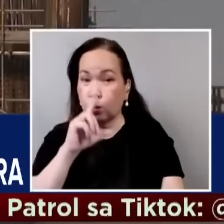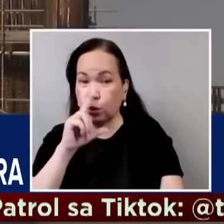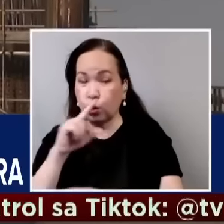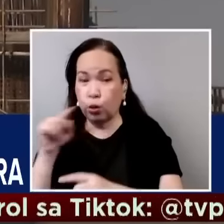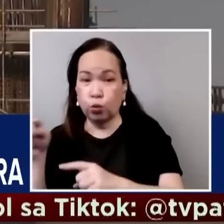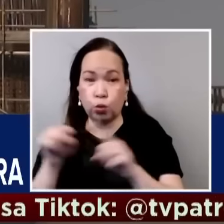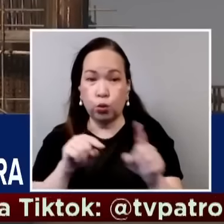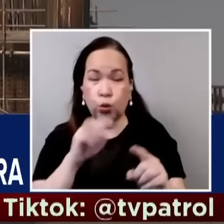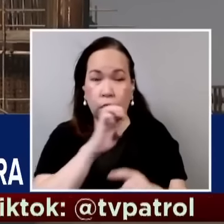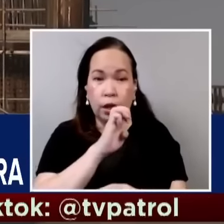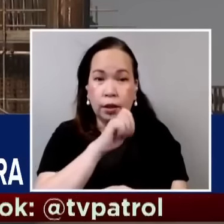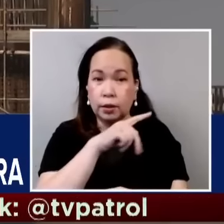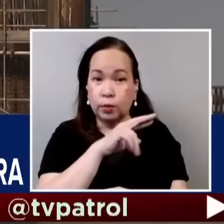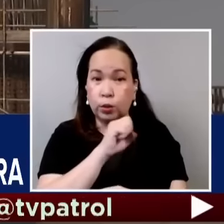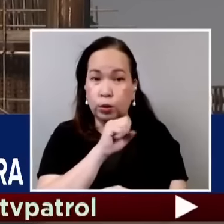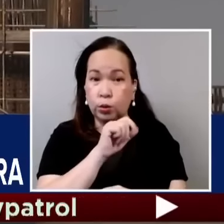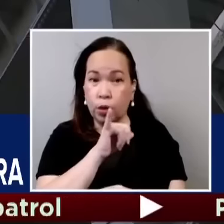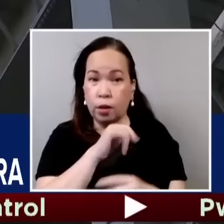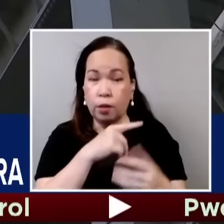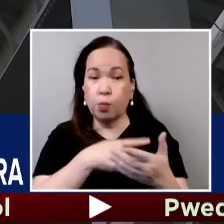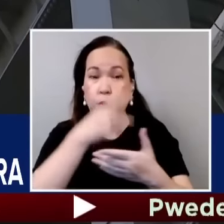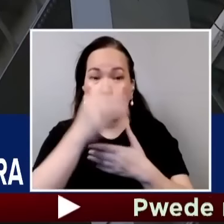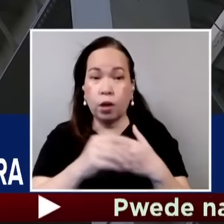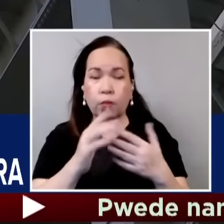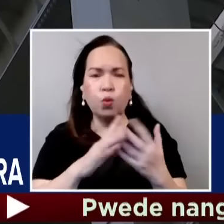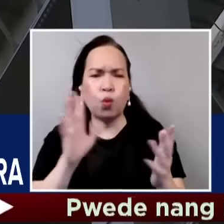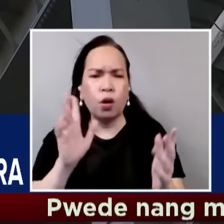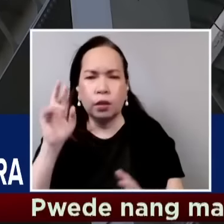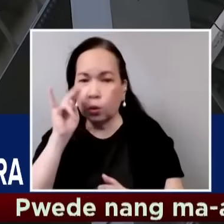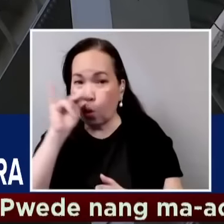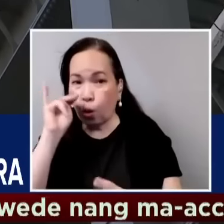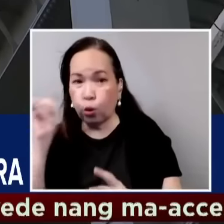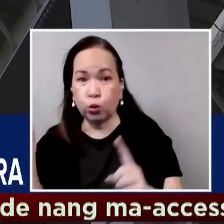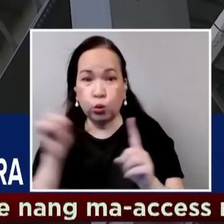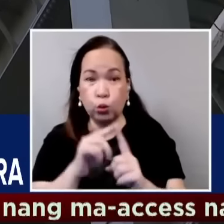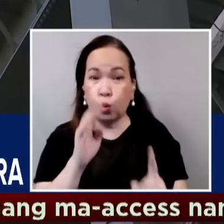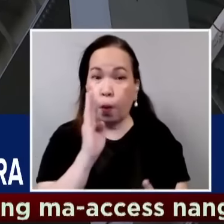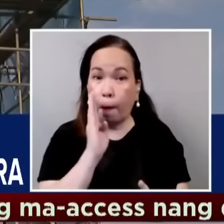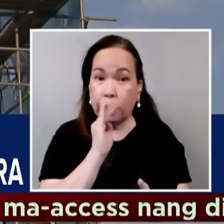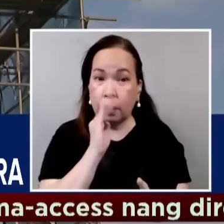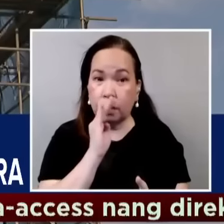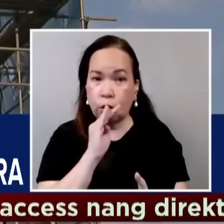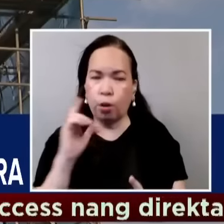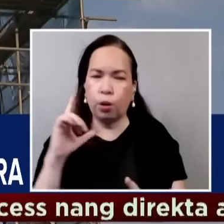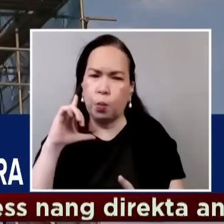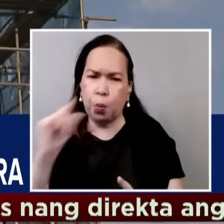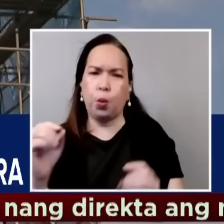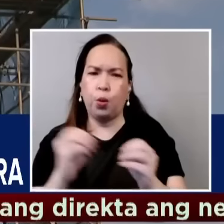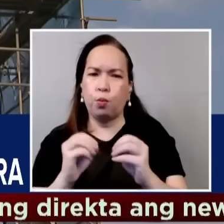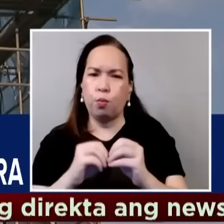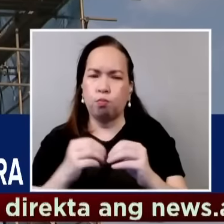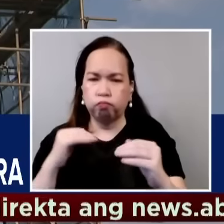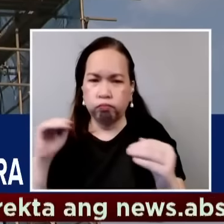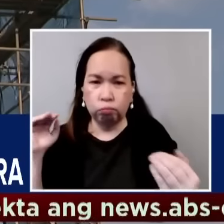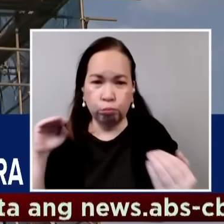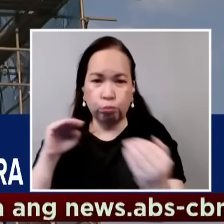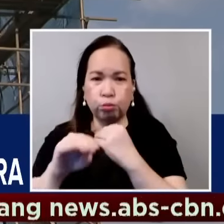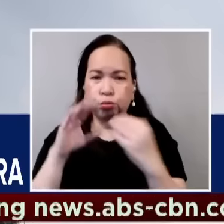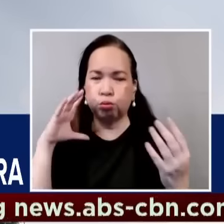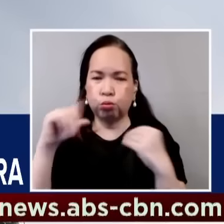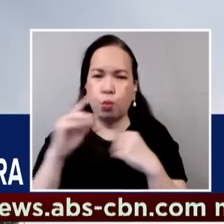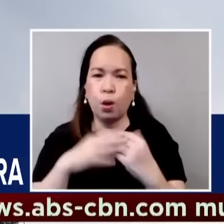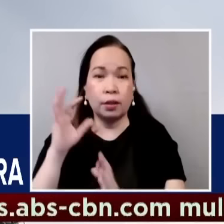Expressway Network program na kukonekta ng Ilocos sa Bicol at magpapabilis ng biyahe ng 9 na oras na lamang mula sa dating